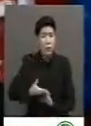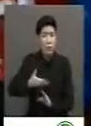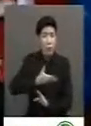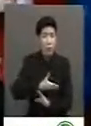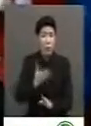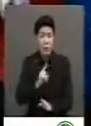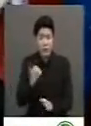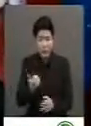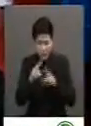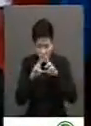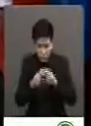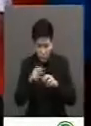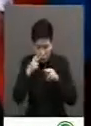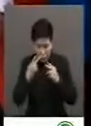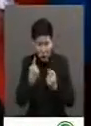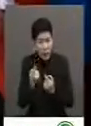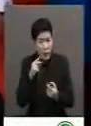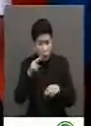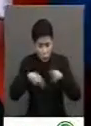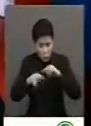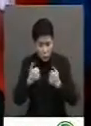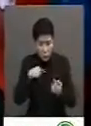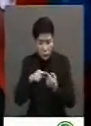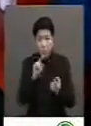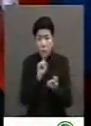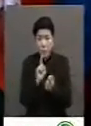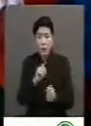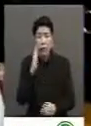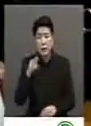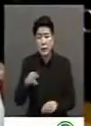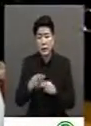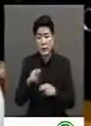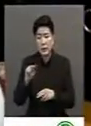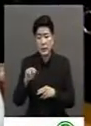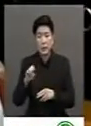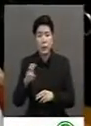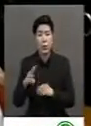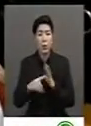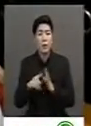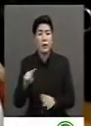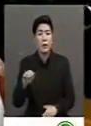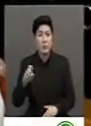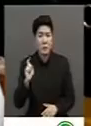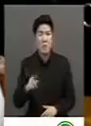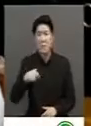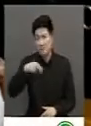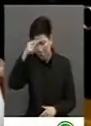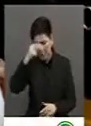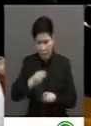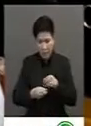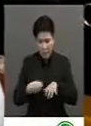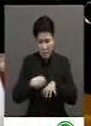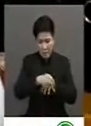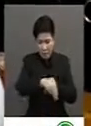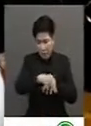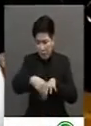ล่ากำลังอยู่ระหว่างการตรวจสอบแต่จากการสืบสวนทราบว่านายนิวัฒน์เป็นเอเย่นค้ายาบ้ารายใหญ่พอสมควรค่ะมีเครือข่